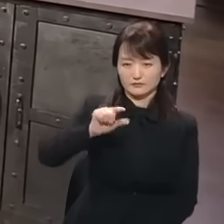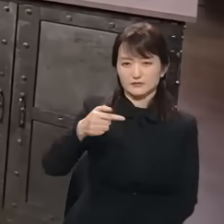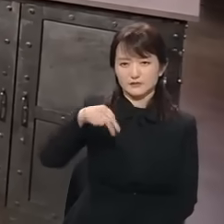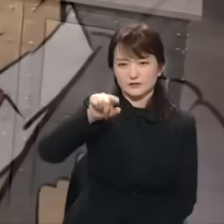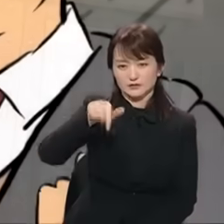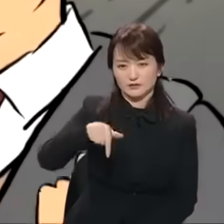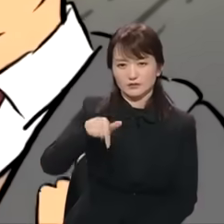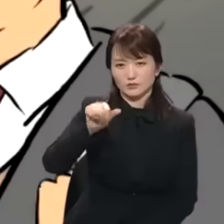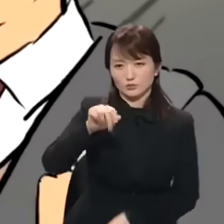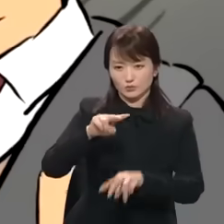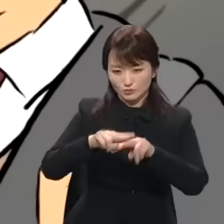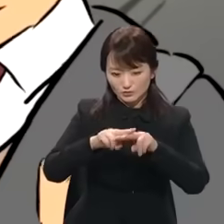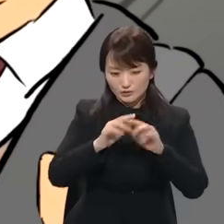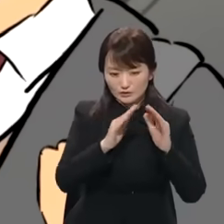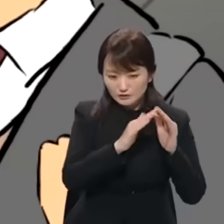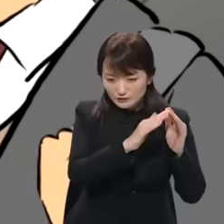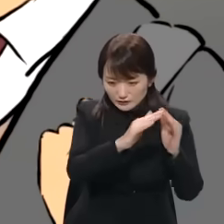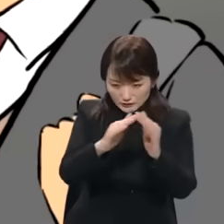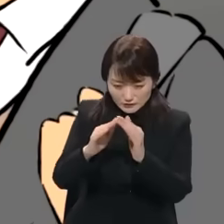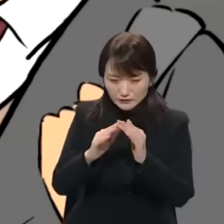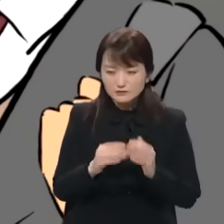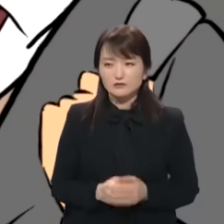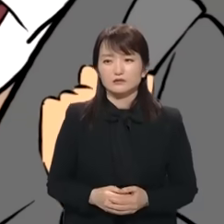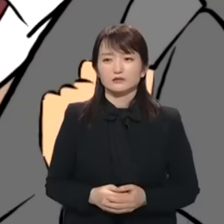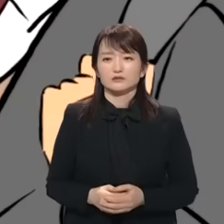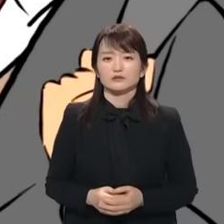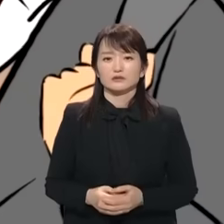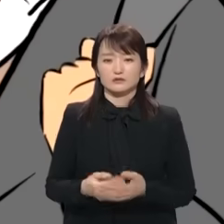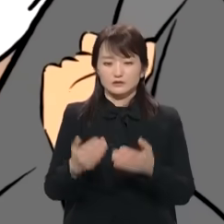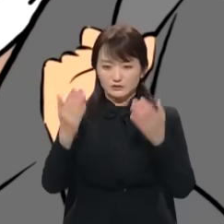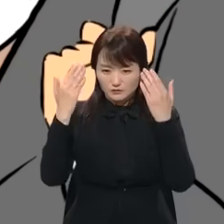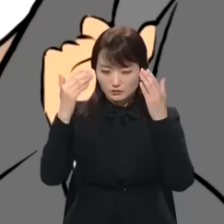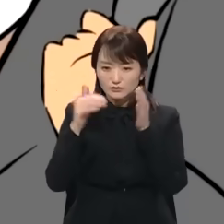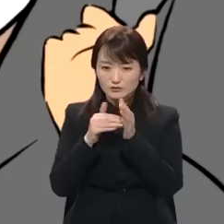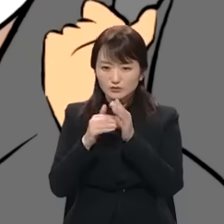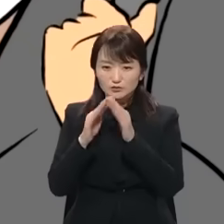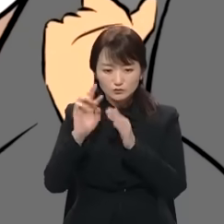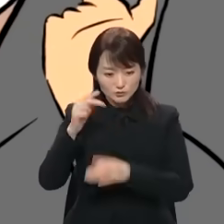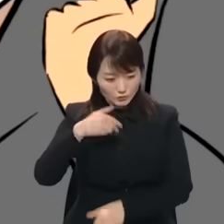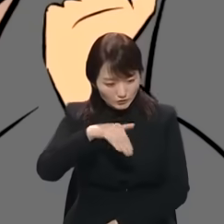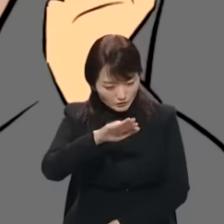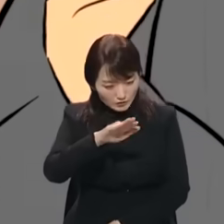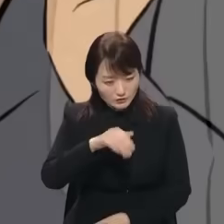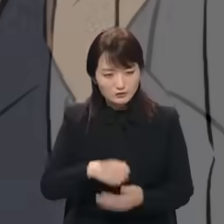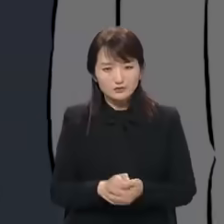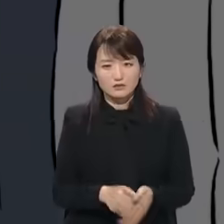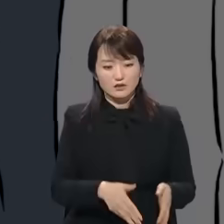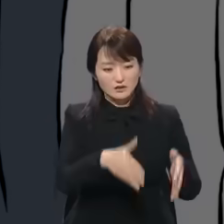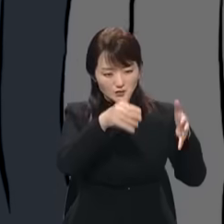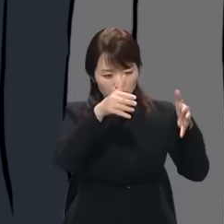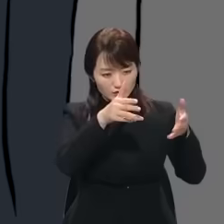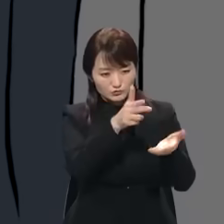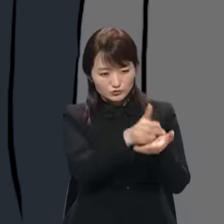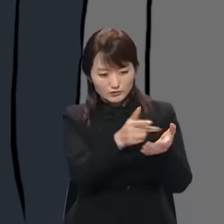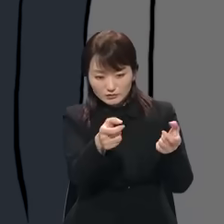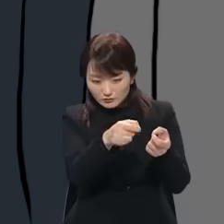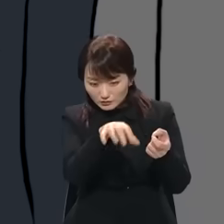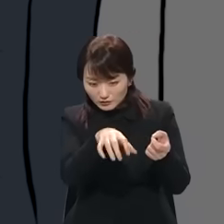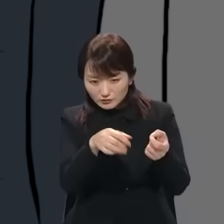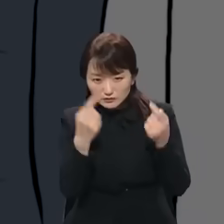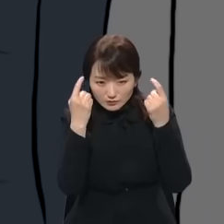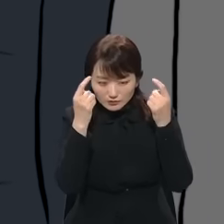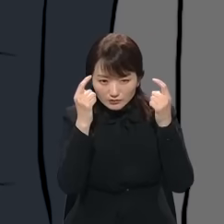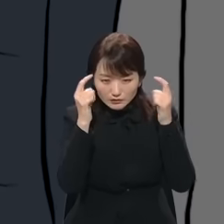22일이었다 있는데요 하교하던 17살 고등학생 두 명이서 빌라 주차장 입구에서 여행 가방 하나를 발견하게